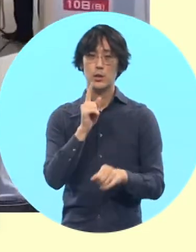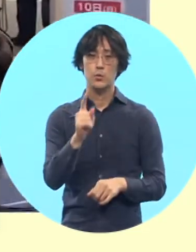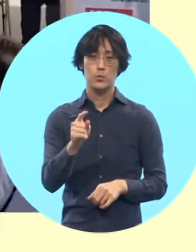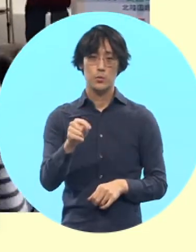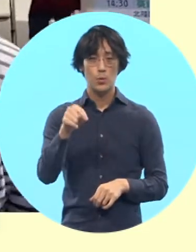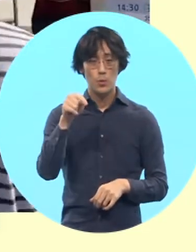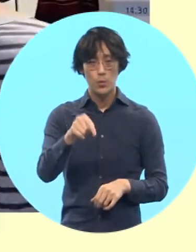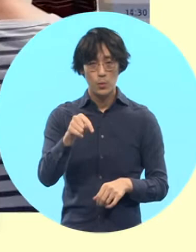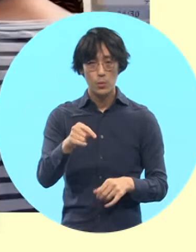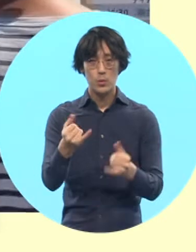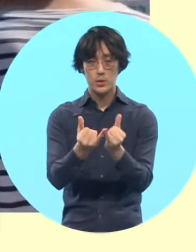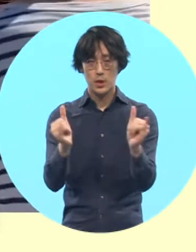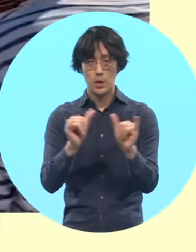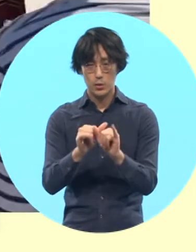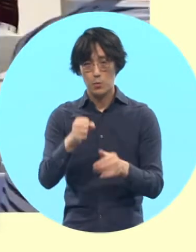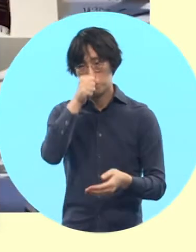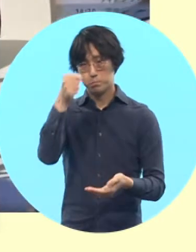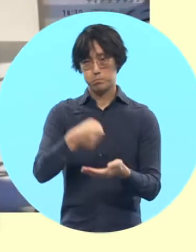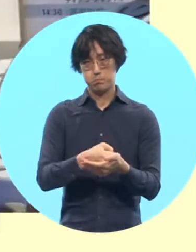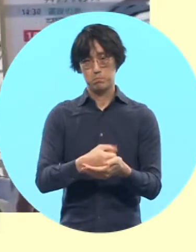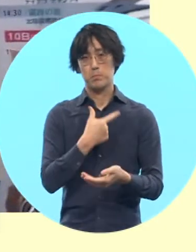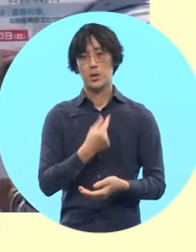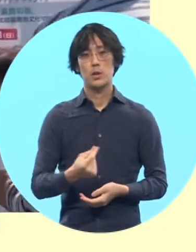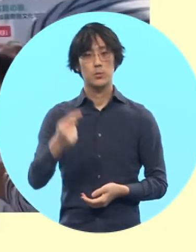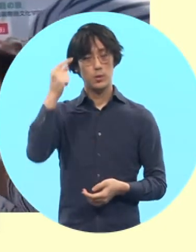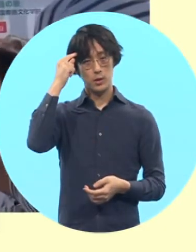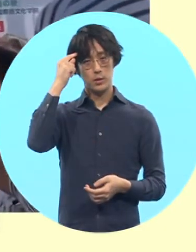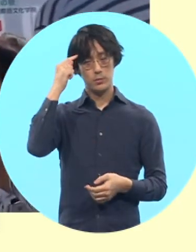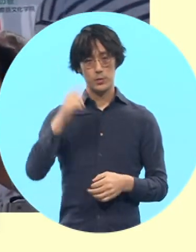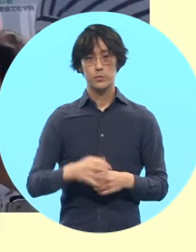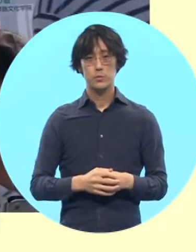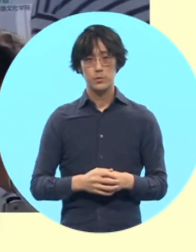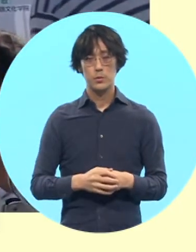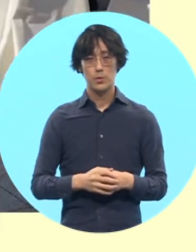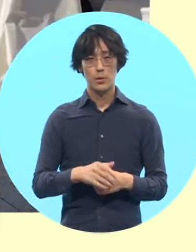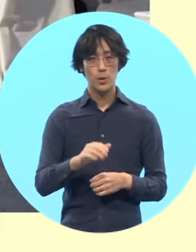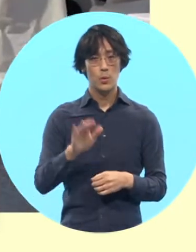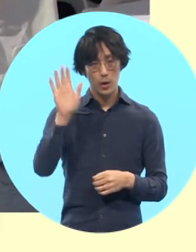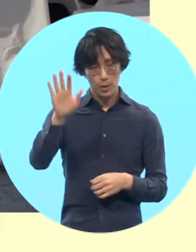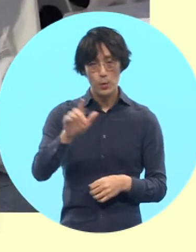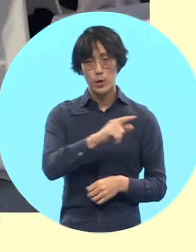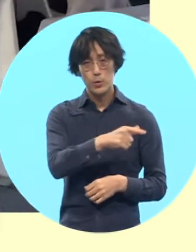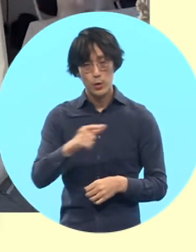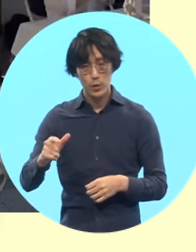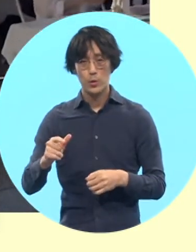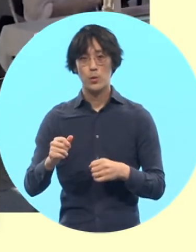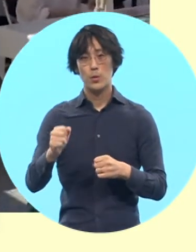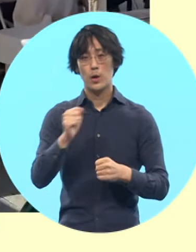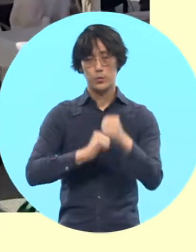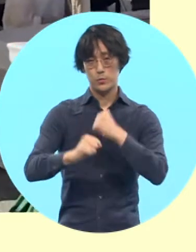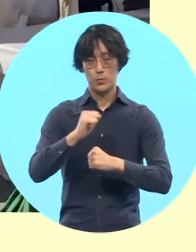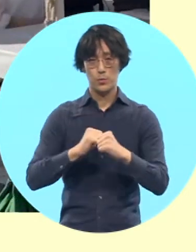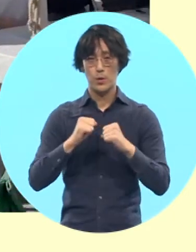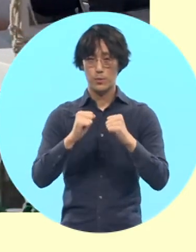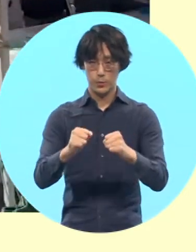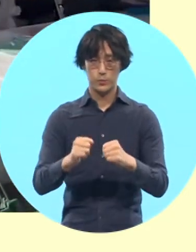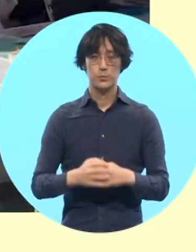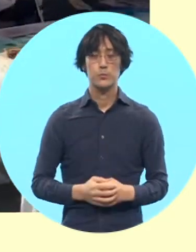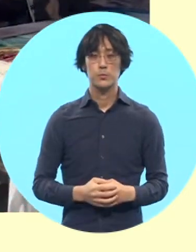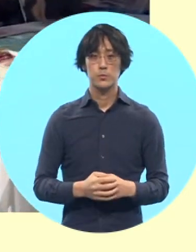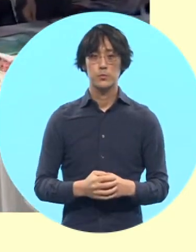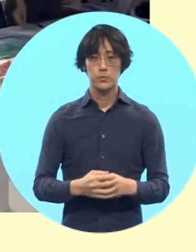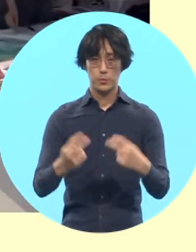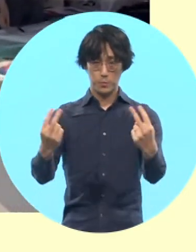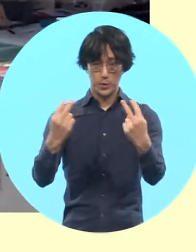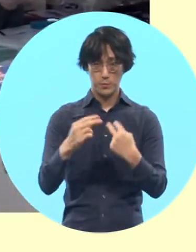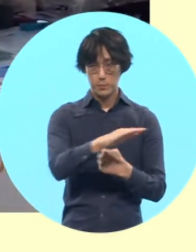で実現したいと考えています。これからもさまざまな国際交流事業を実施していきますので、テレビをご覧の皆様